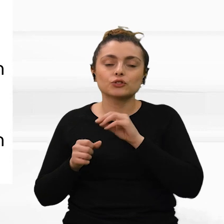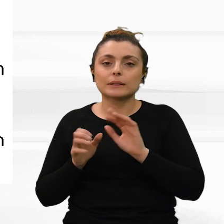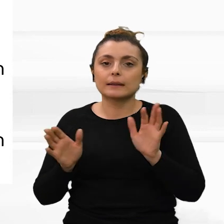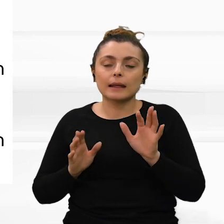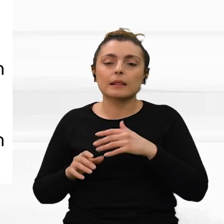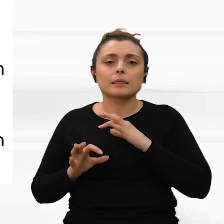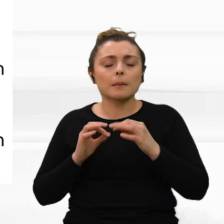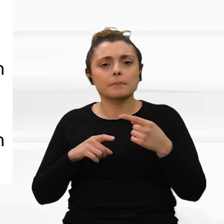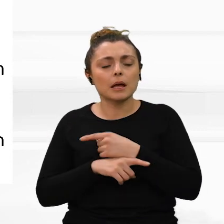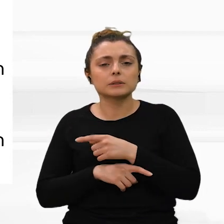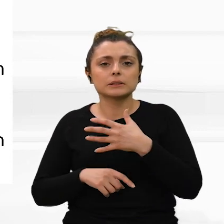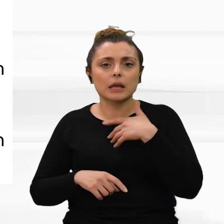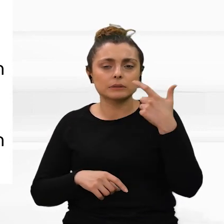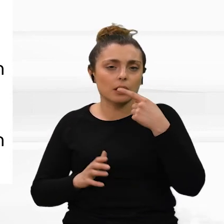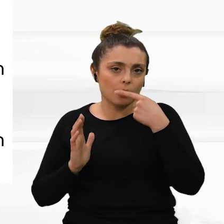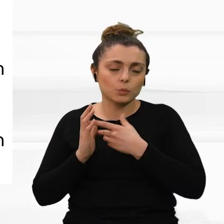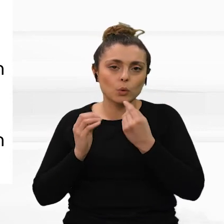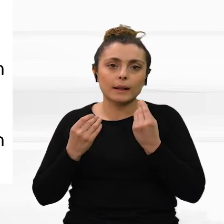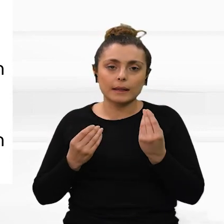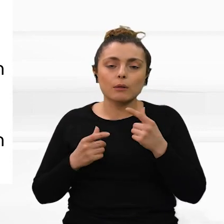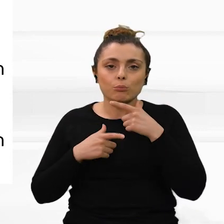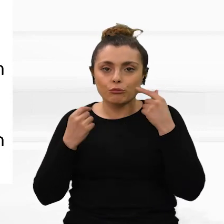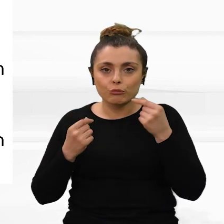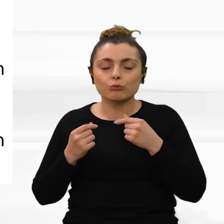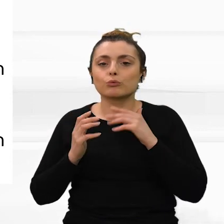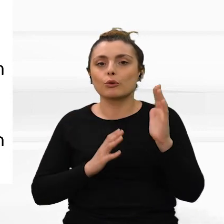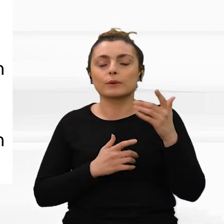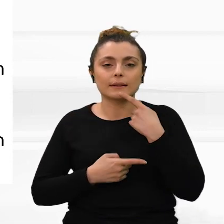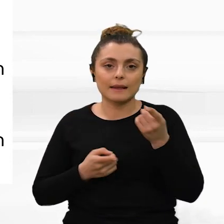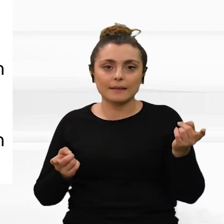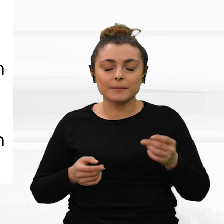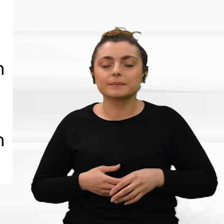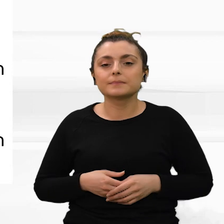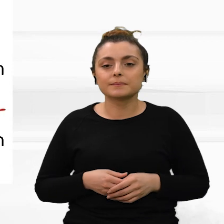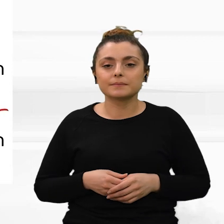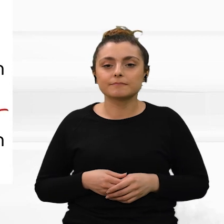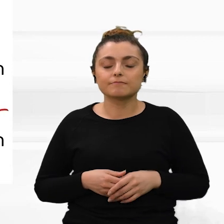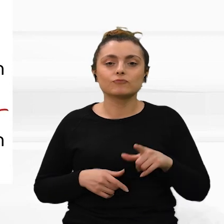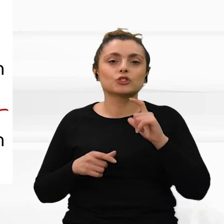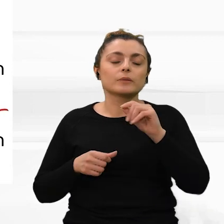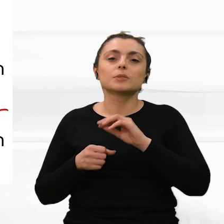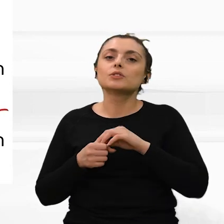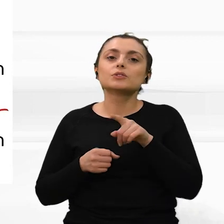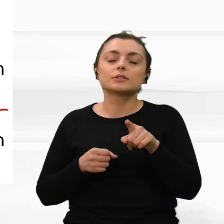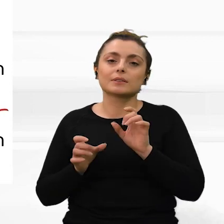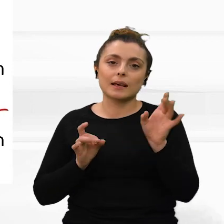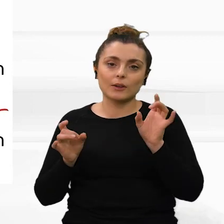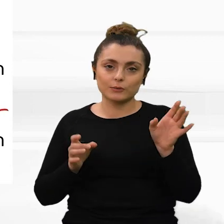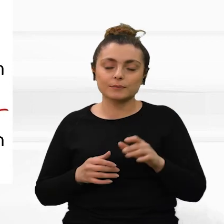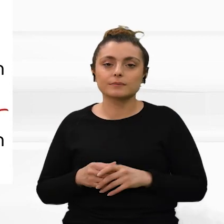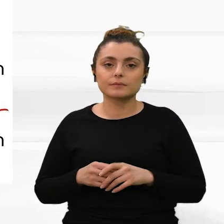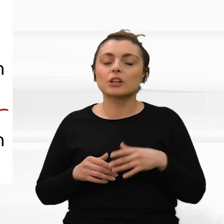amaç için değil tam tersi kendisi amaç olan imut eve götürür denmektedir oluyor size bu seçeneği de